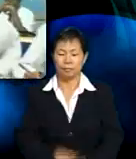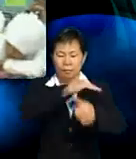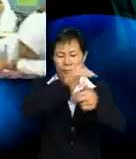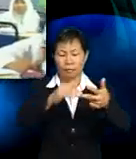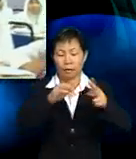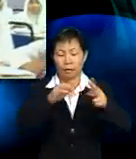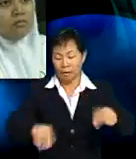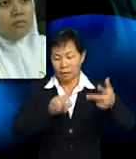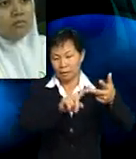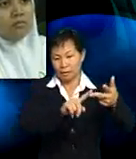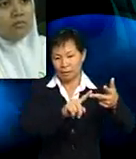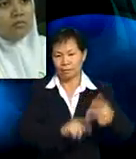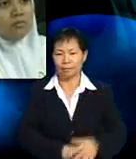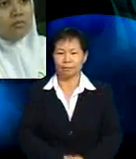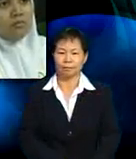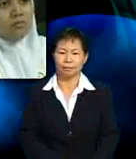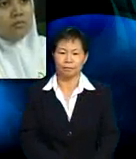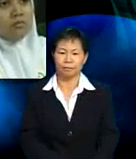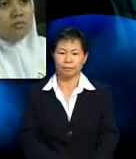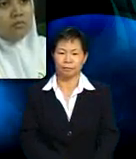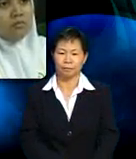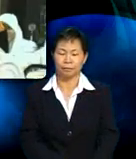Seterusnya pada yang ketiga iaitu Ezrai.